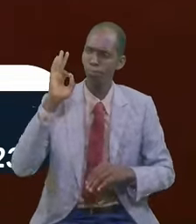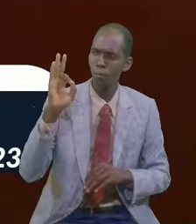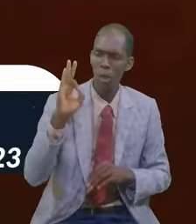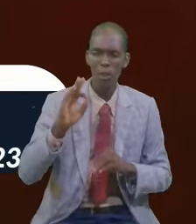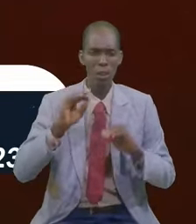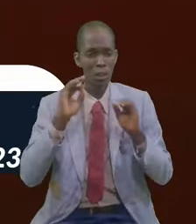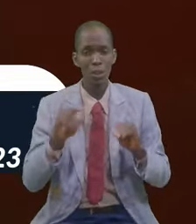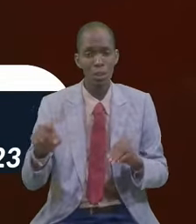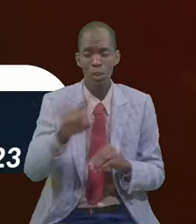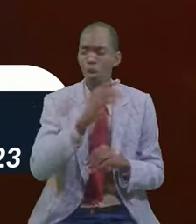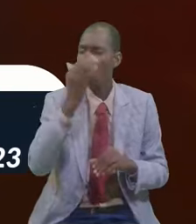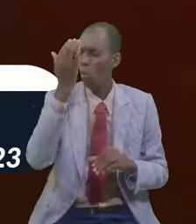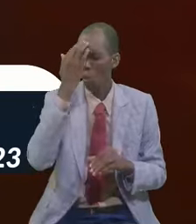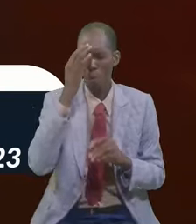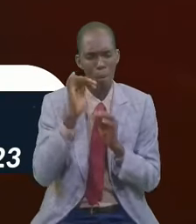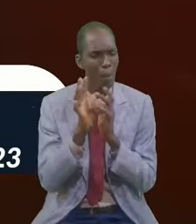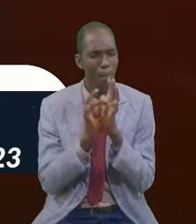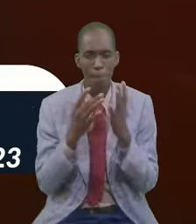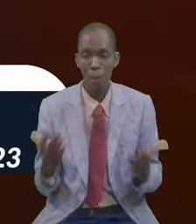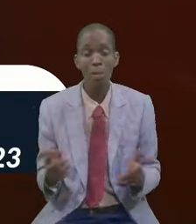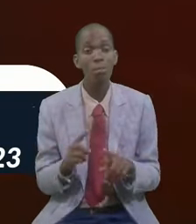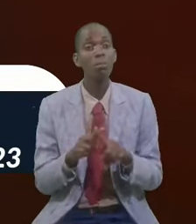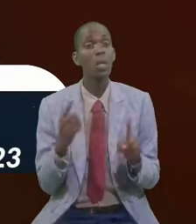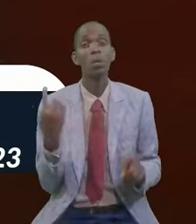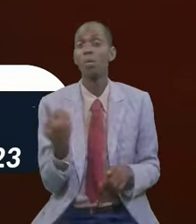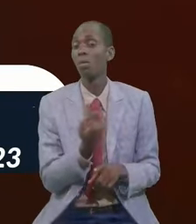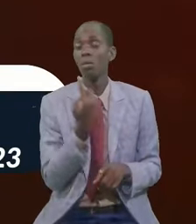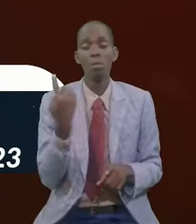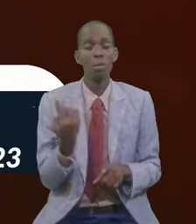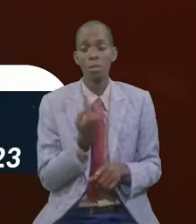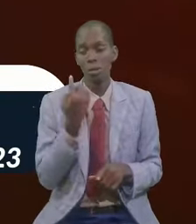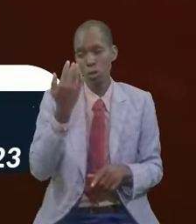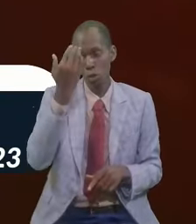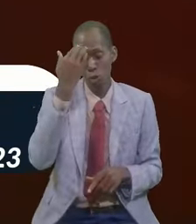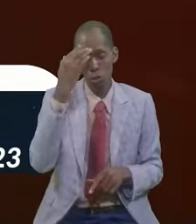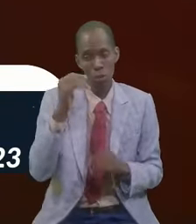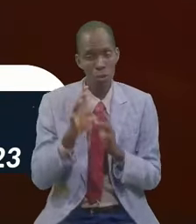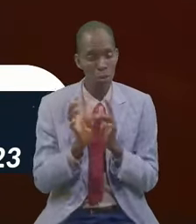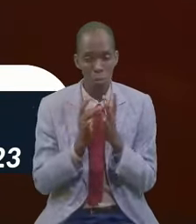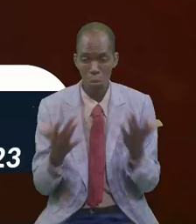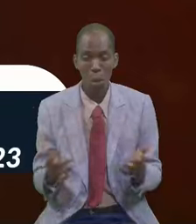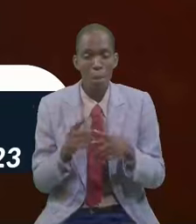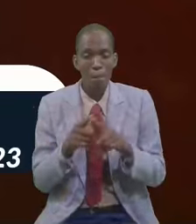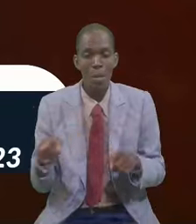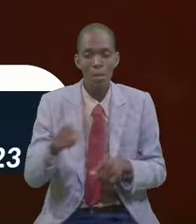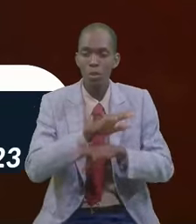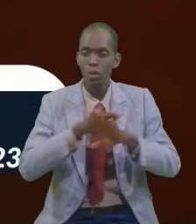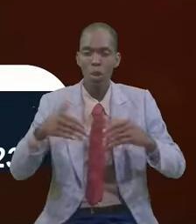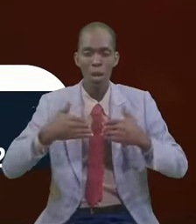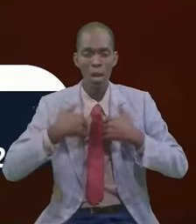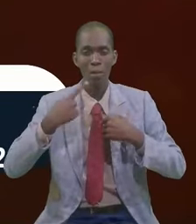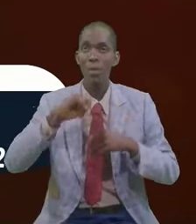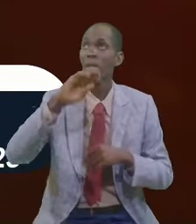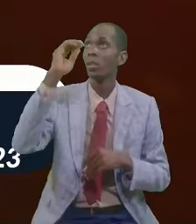mais reniant ce qui en fait la force. Ils connaissent la doctrine, ils prêchent la doctrine, ils n'ont pas la grâce, la force